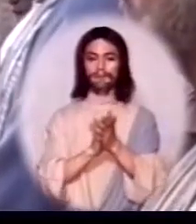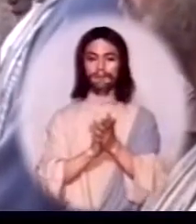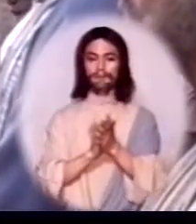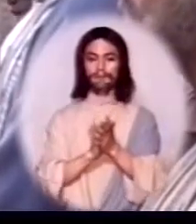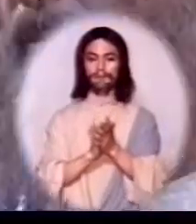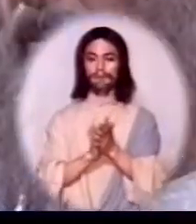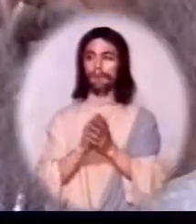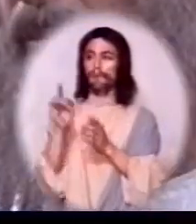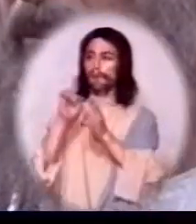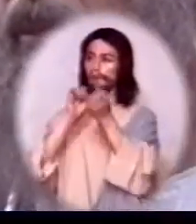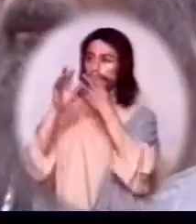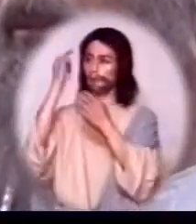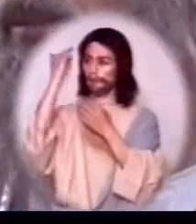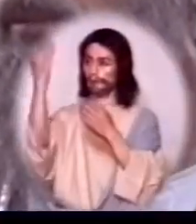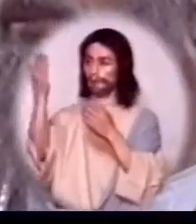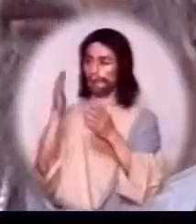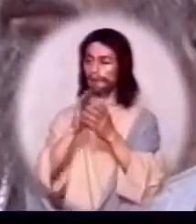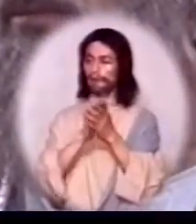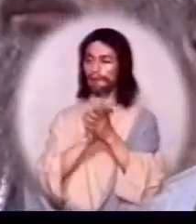어떻게